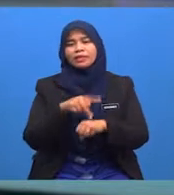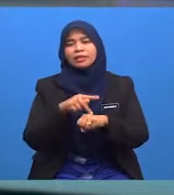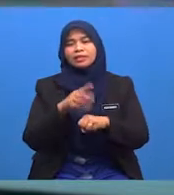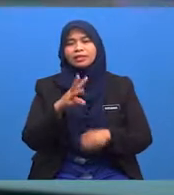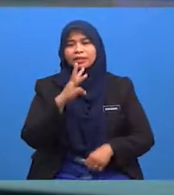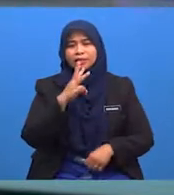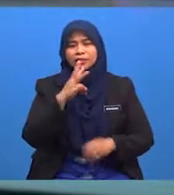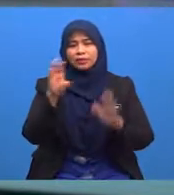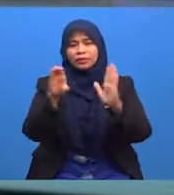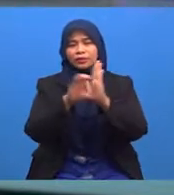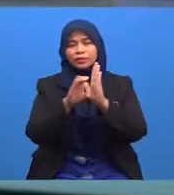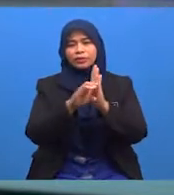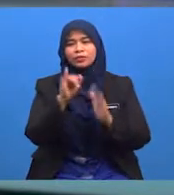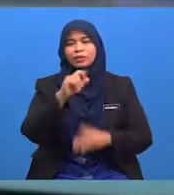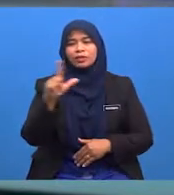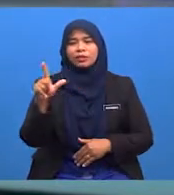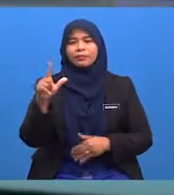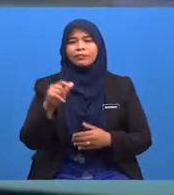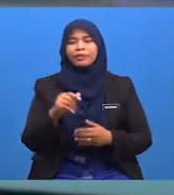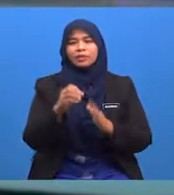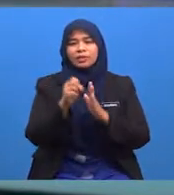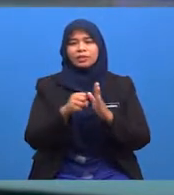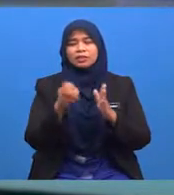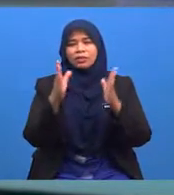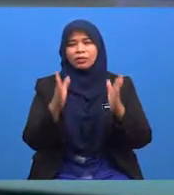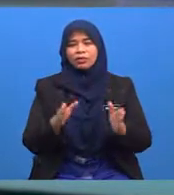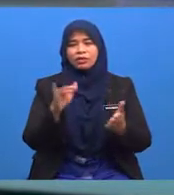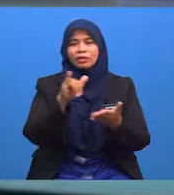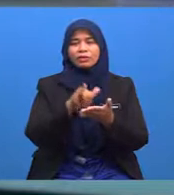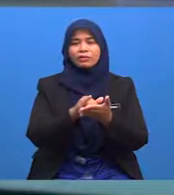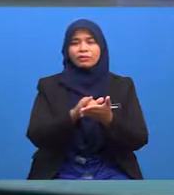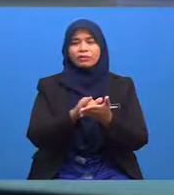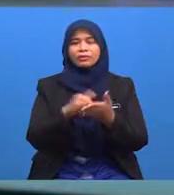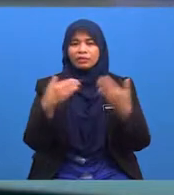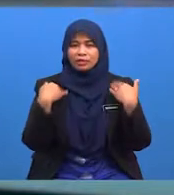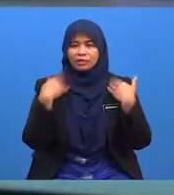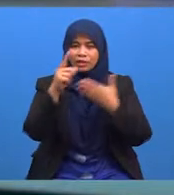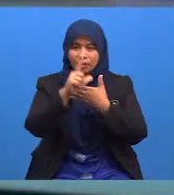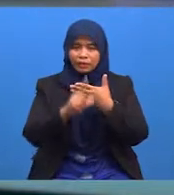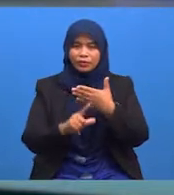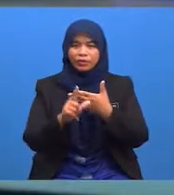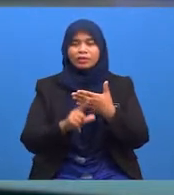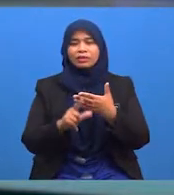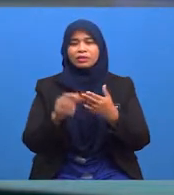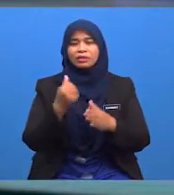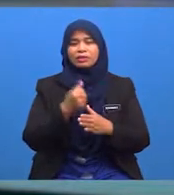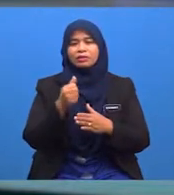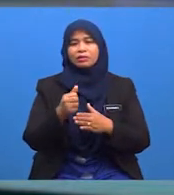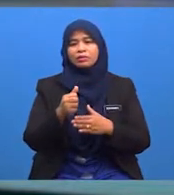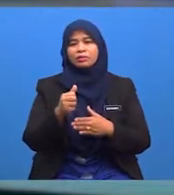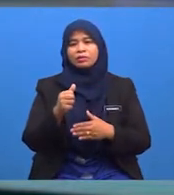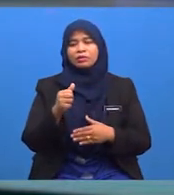Contoh bagi keadaan ini adalah seseorang itu mengalami luka atau melecur yang